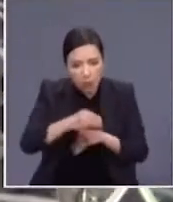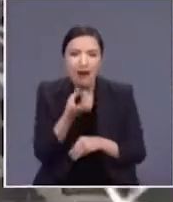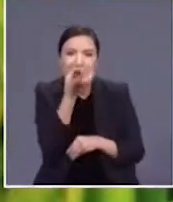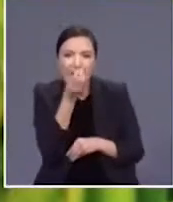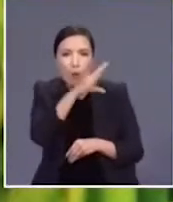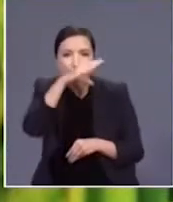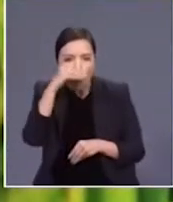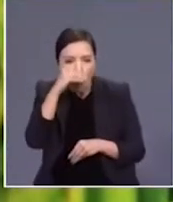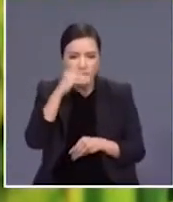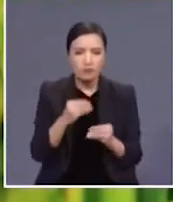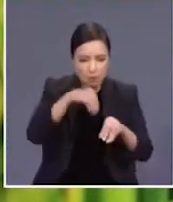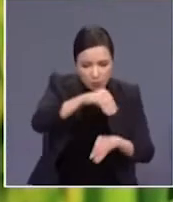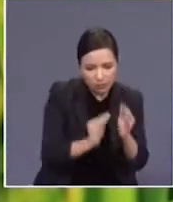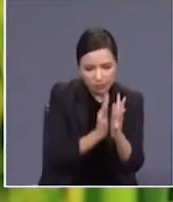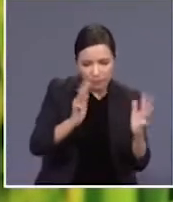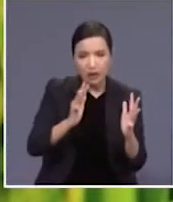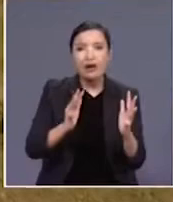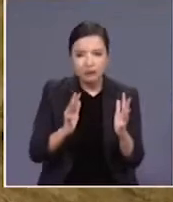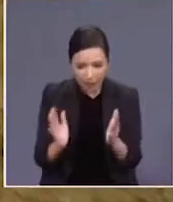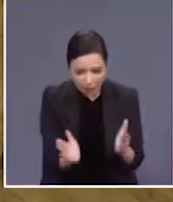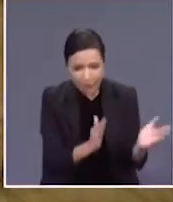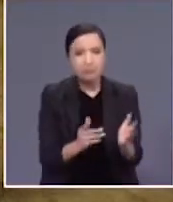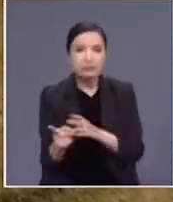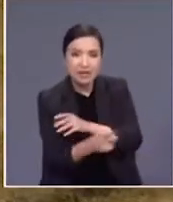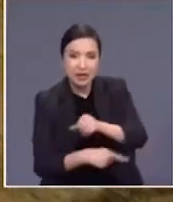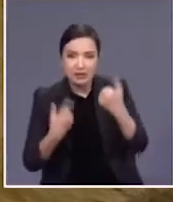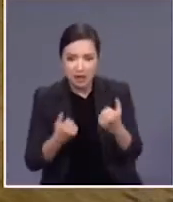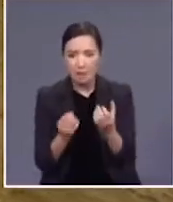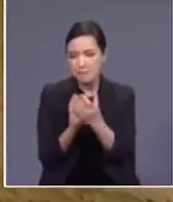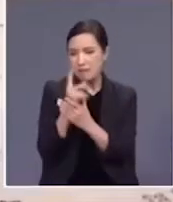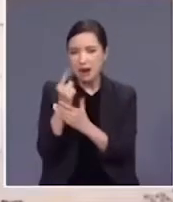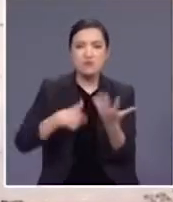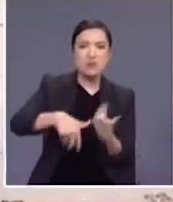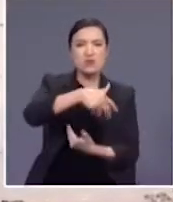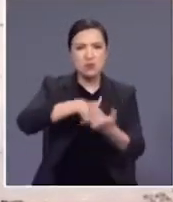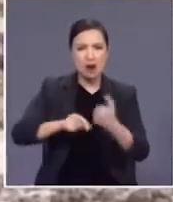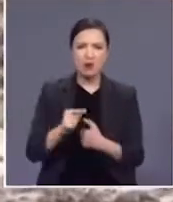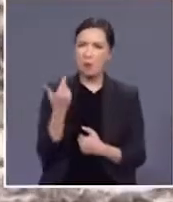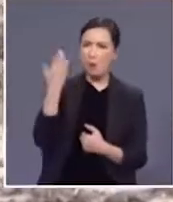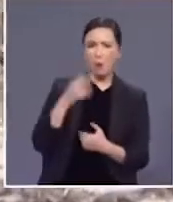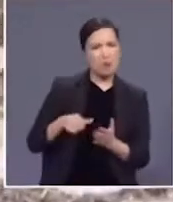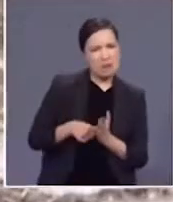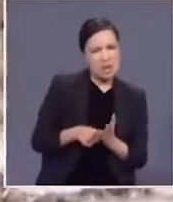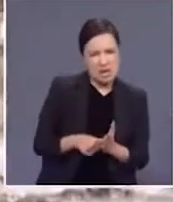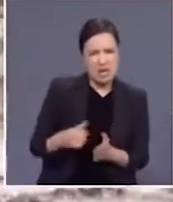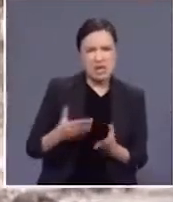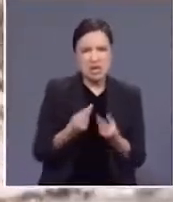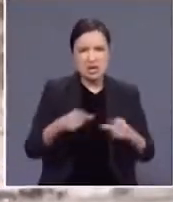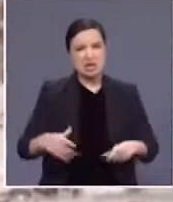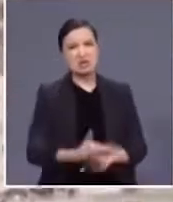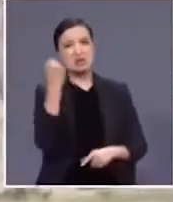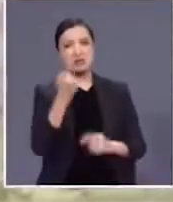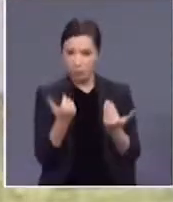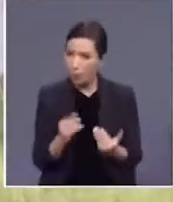ทรีย์ทำให้สามารถพลิกชีวิตตัวเองนะครับจากชาวนาที่เคยประสบปัญหาหนี้สินที่ดินถูกยึดจนกลายเป็นเกษตรกรที่ได้รับชื่อว่